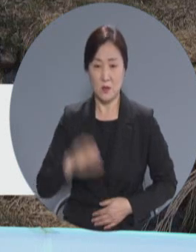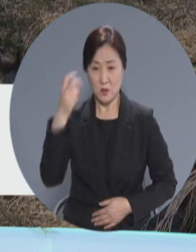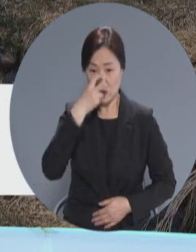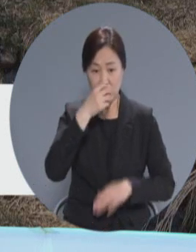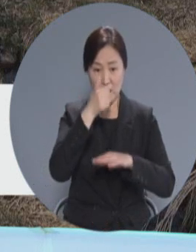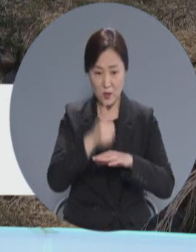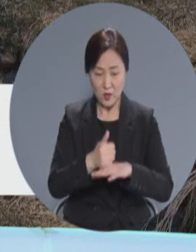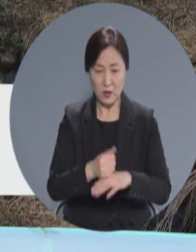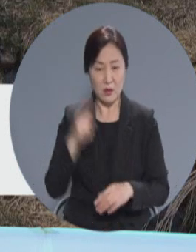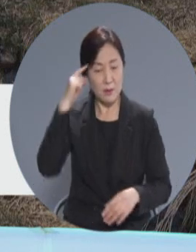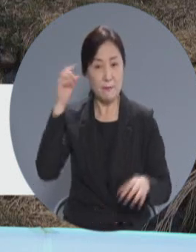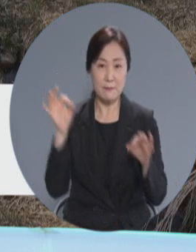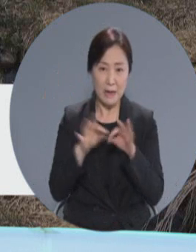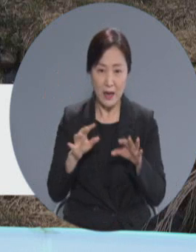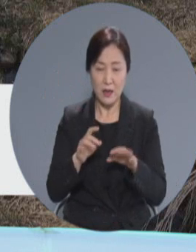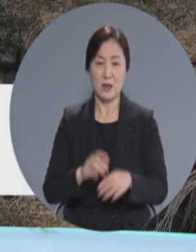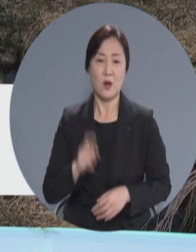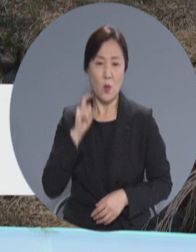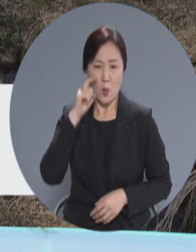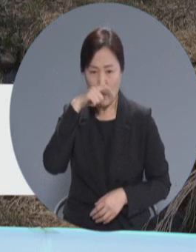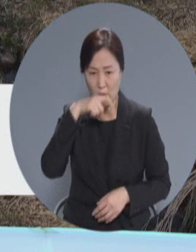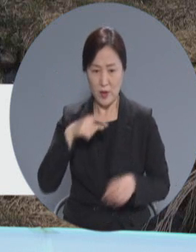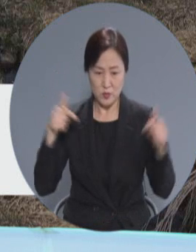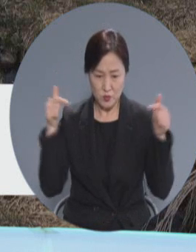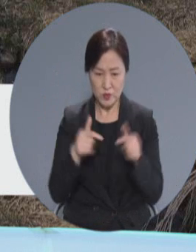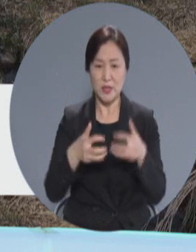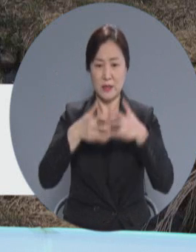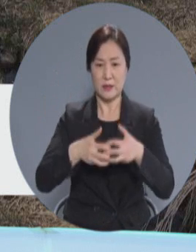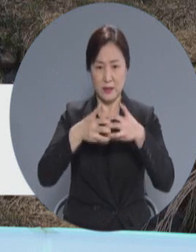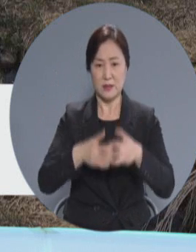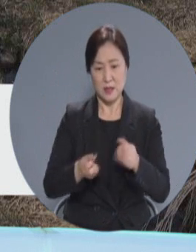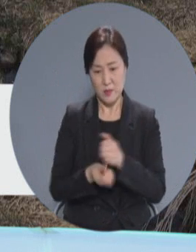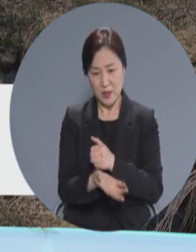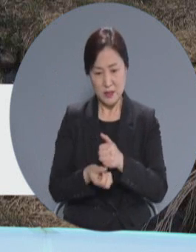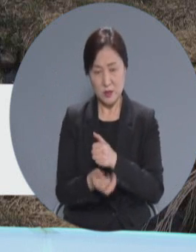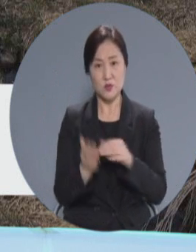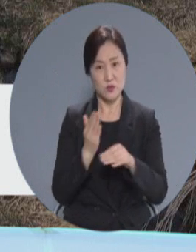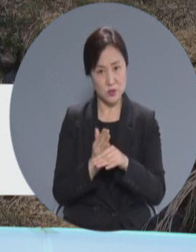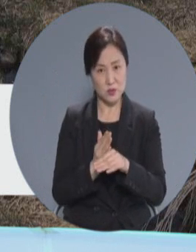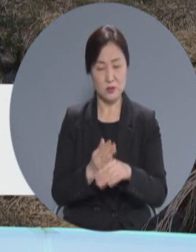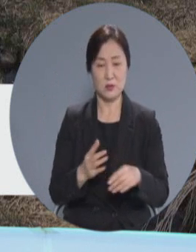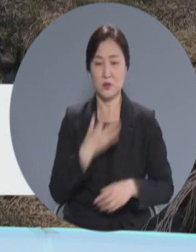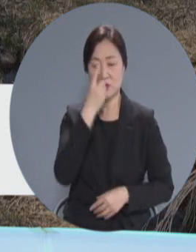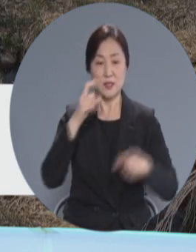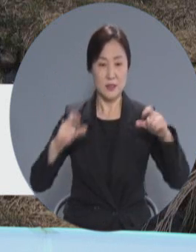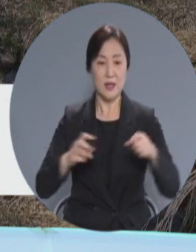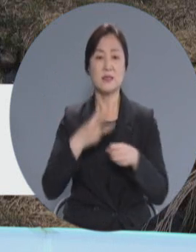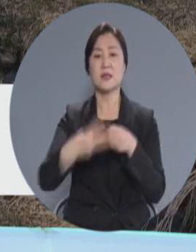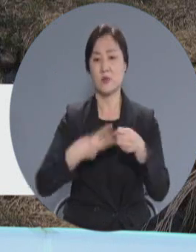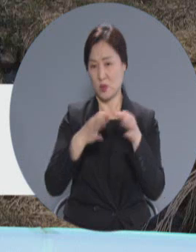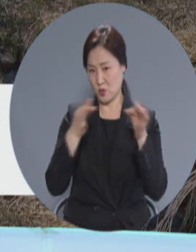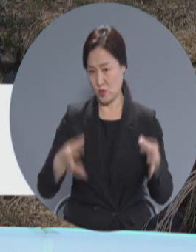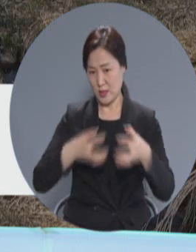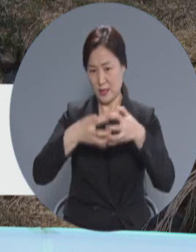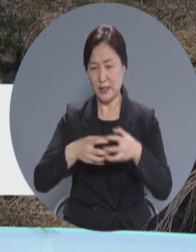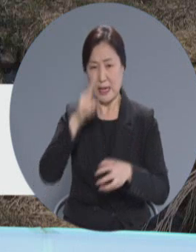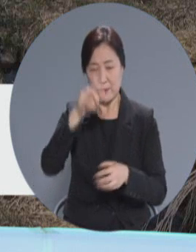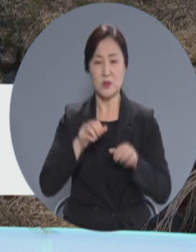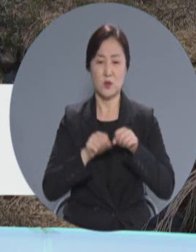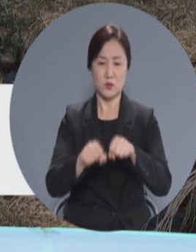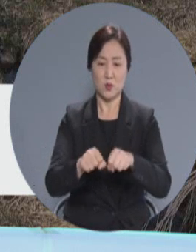엉뚱하게도 오염물질을 저감하는 설비에서 발생하고 있었습니다. 순천시는 3년간 해당 설비를 한 번도 청소한